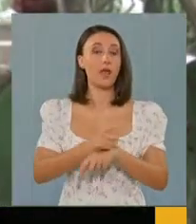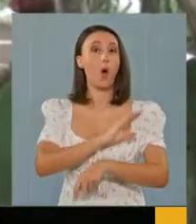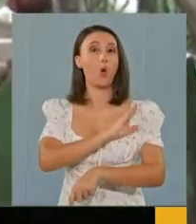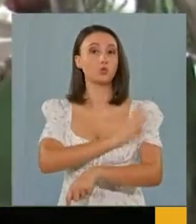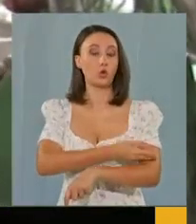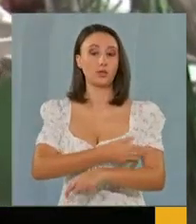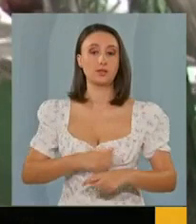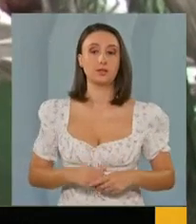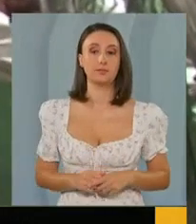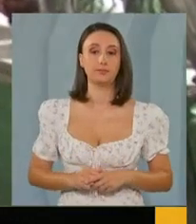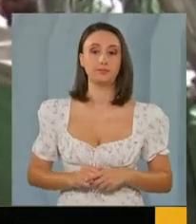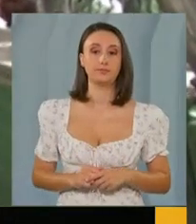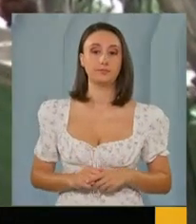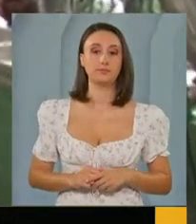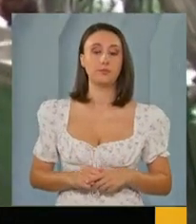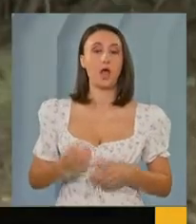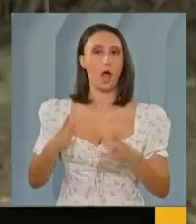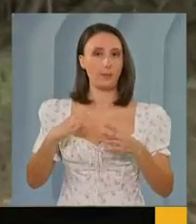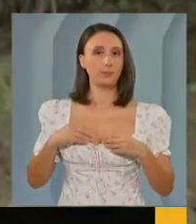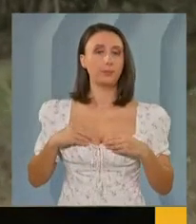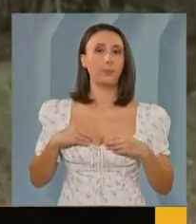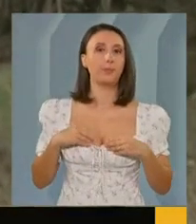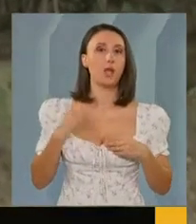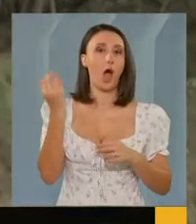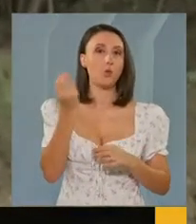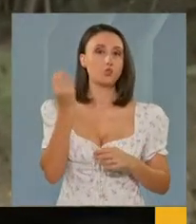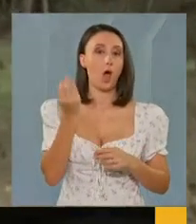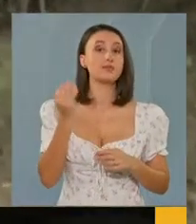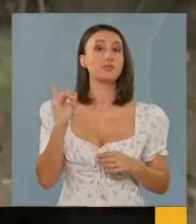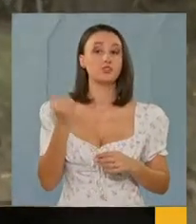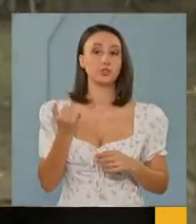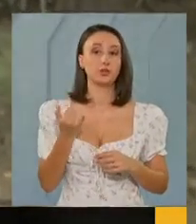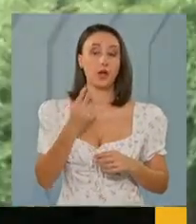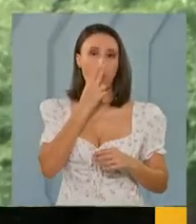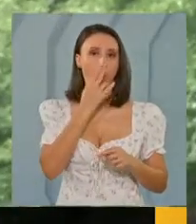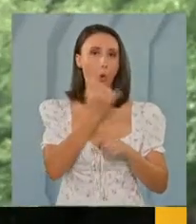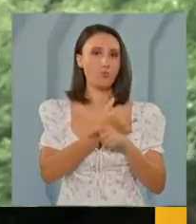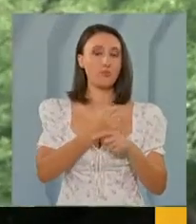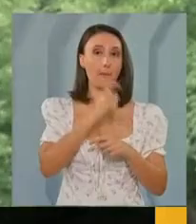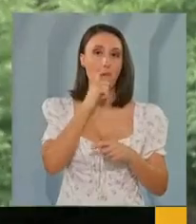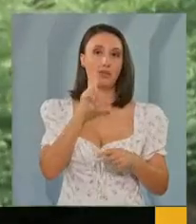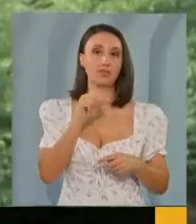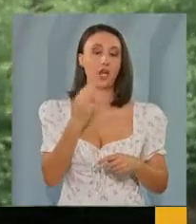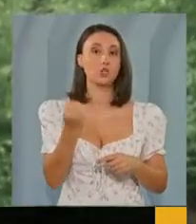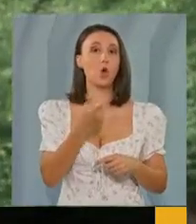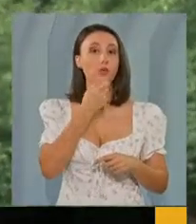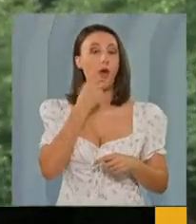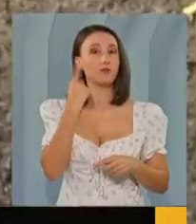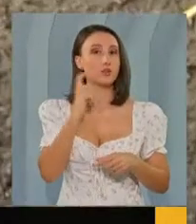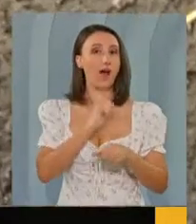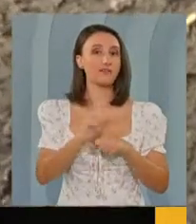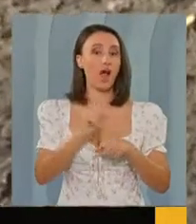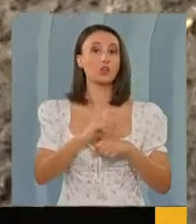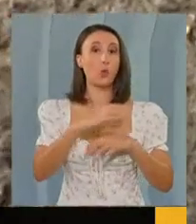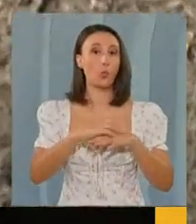au crezut locuri ambulantă că și acum a fost completat cu un bărbat de 39 de ani a fost atacat de urs